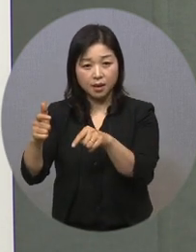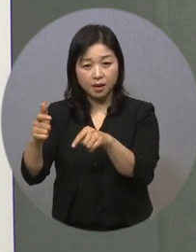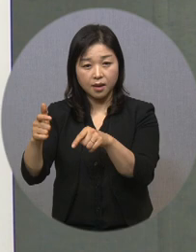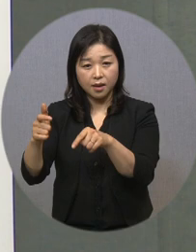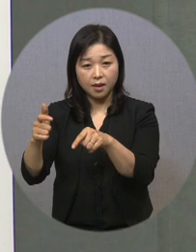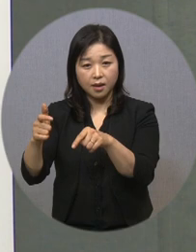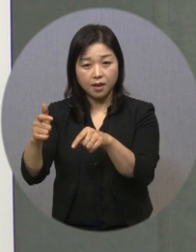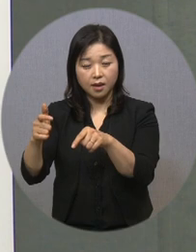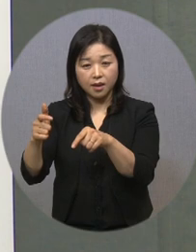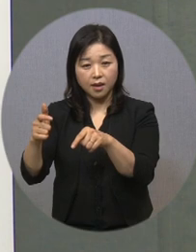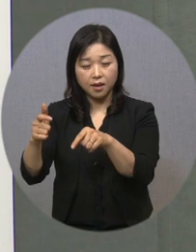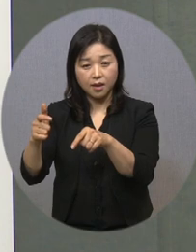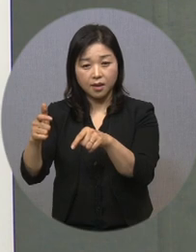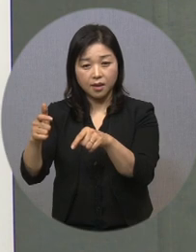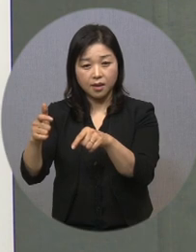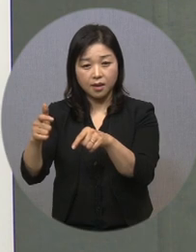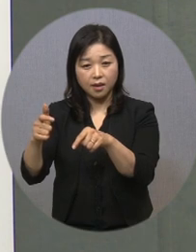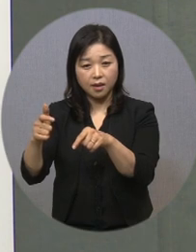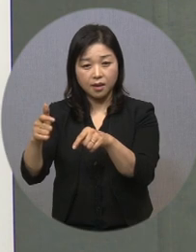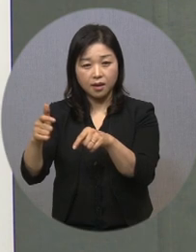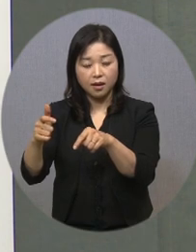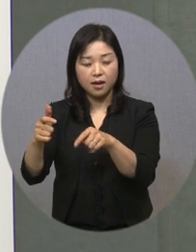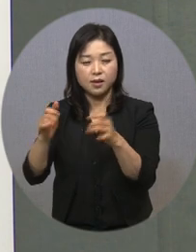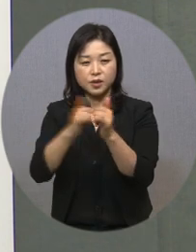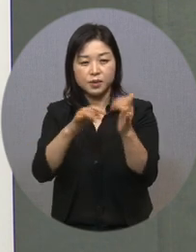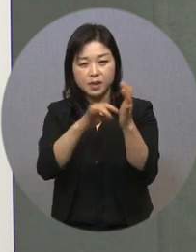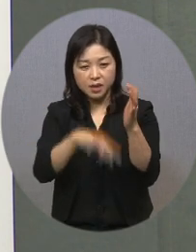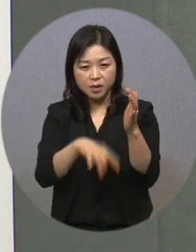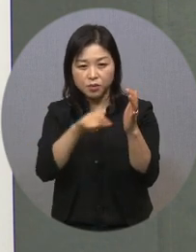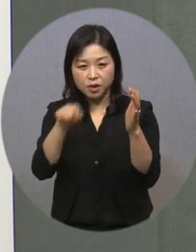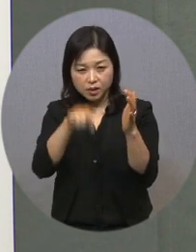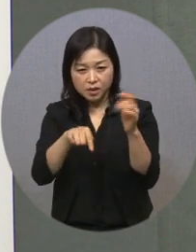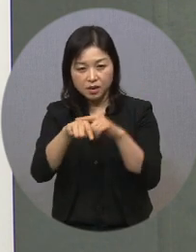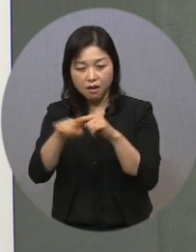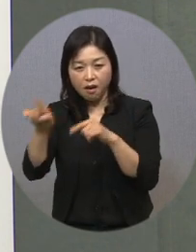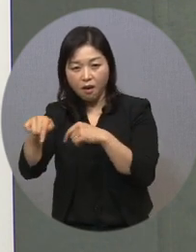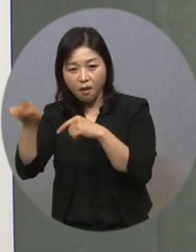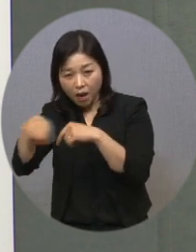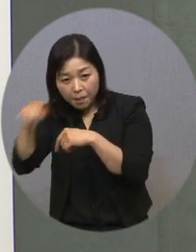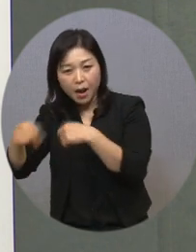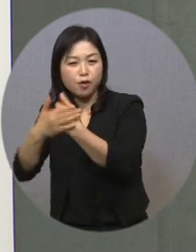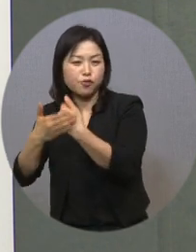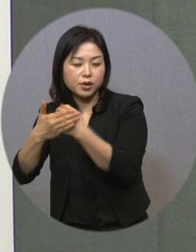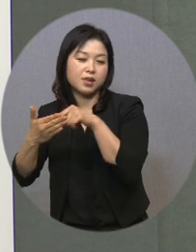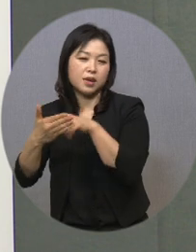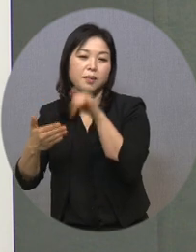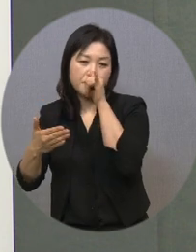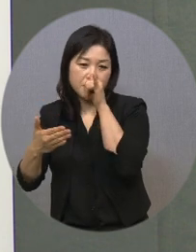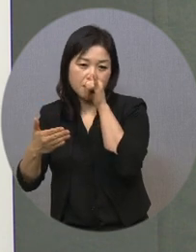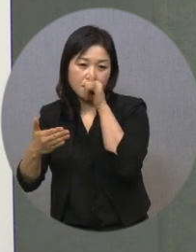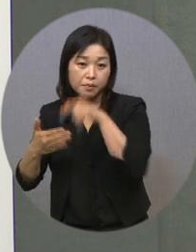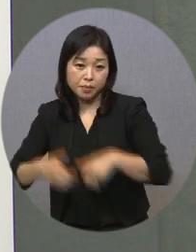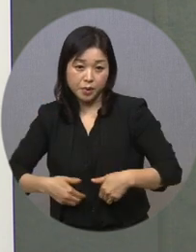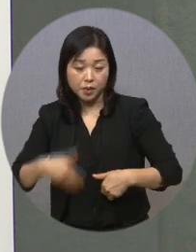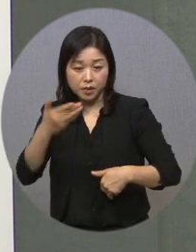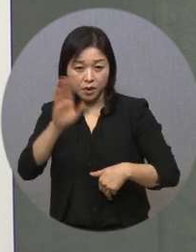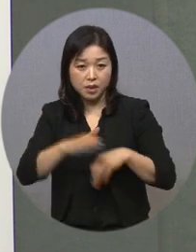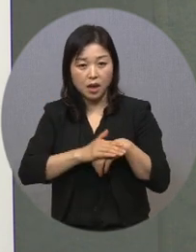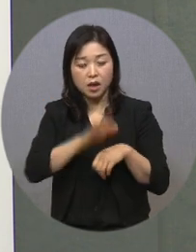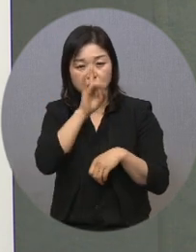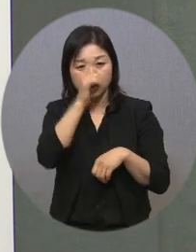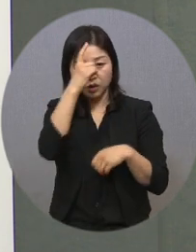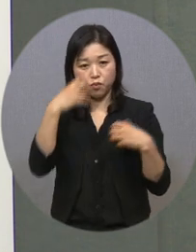불구하고 주민세 플러스 뭐가 알파가 있어야 하는데 그런 거이